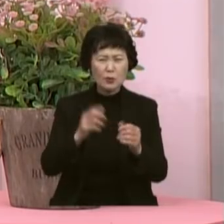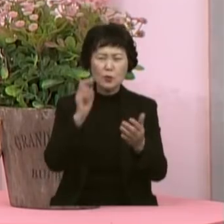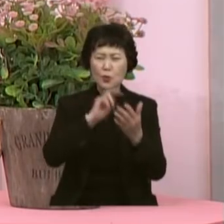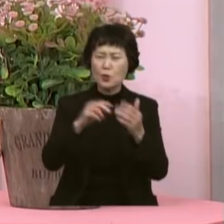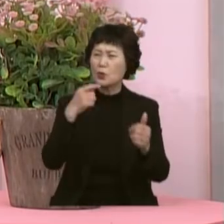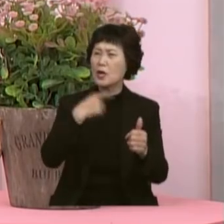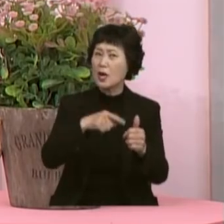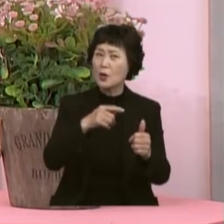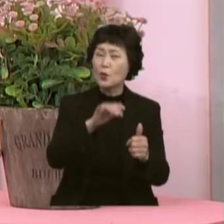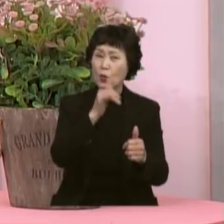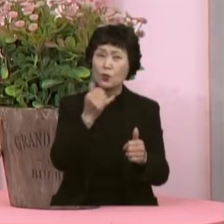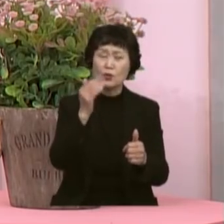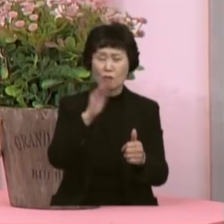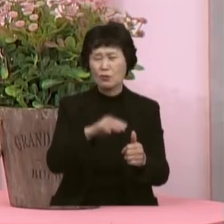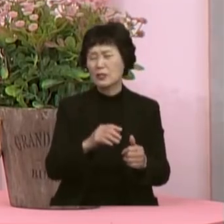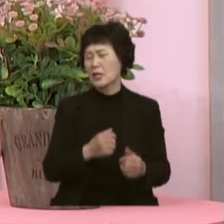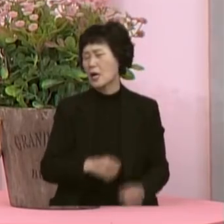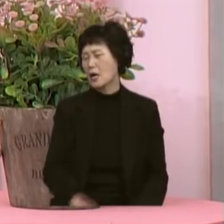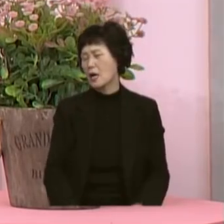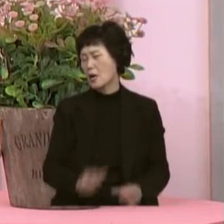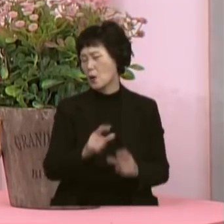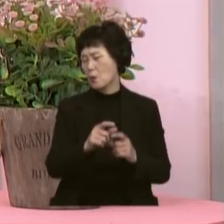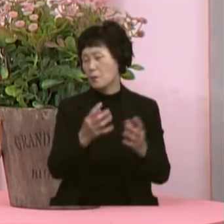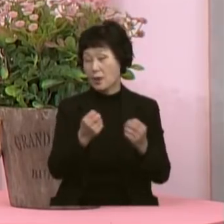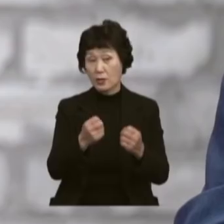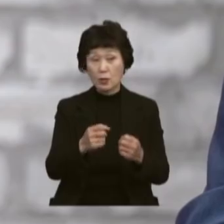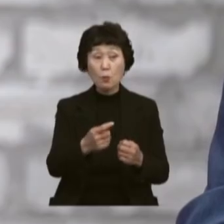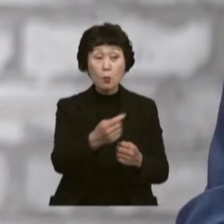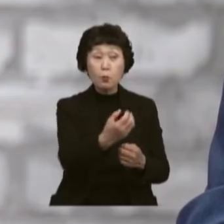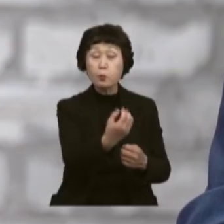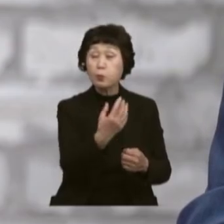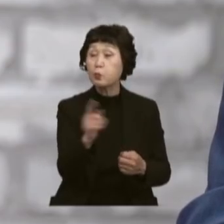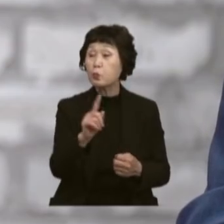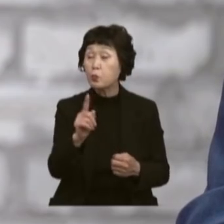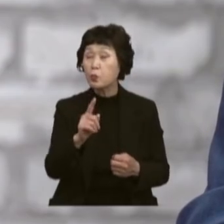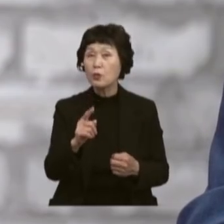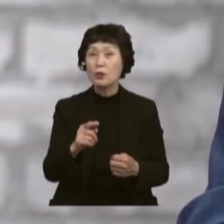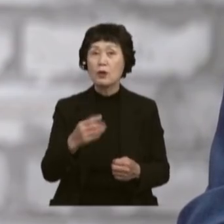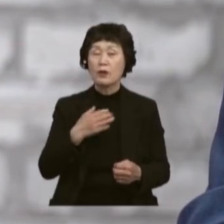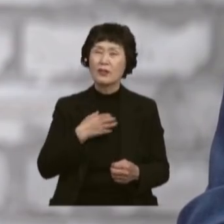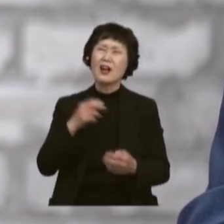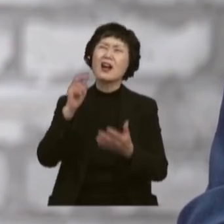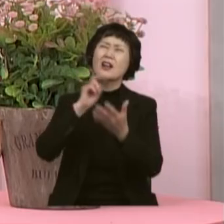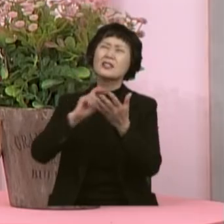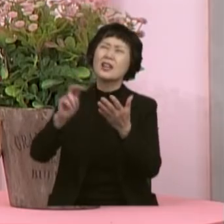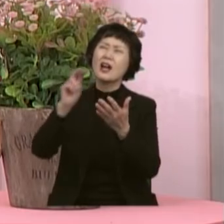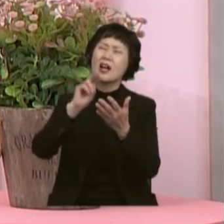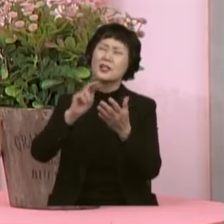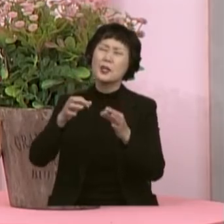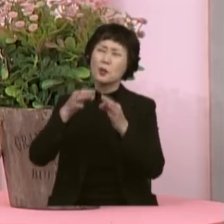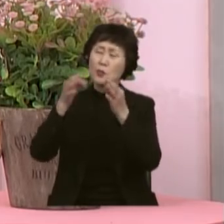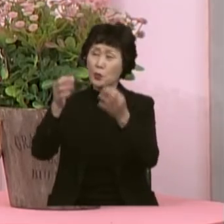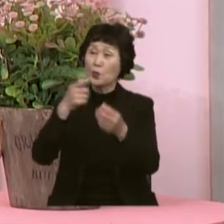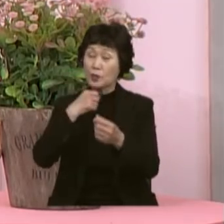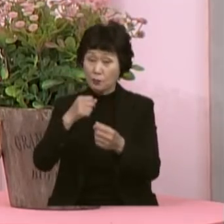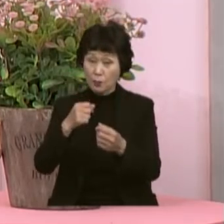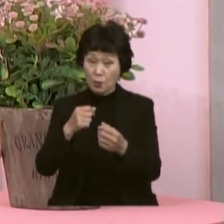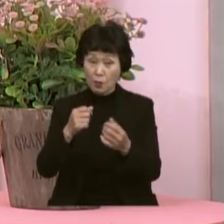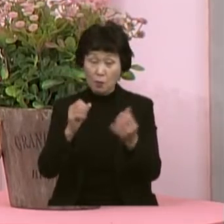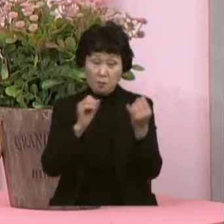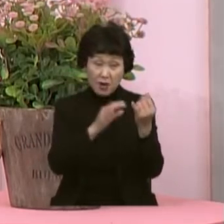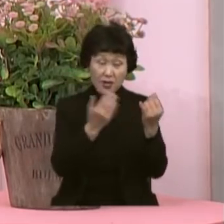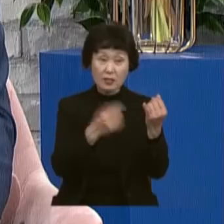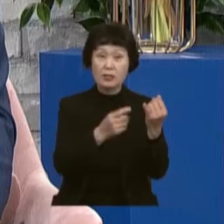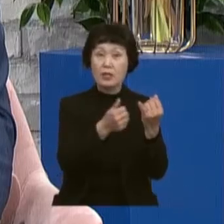이게 싫다 그러니까 뭐 하고 싶은데 나도 찬양하고 싶다. 예. 겁도 없이 우리 집사람이 아 그냥 하고 싶은 거